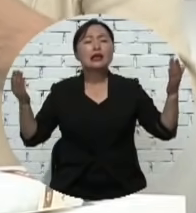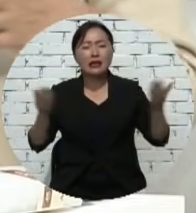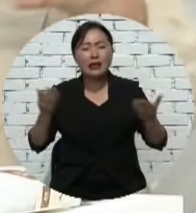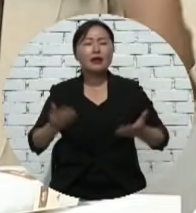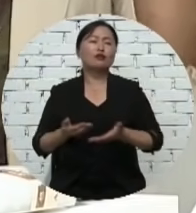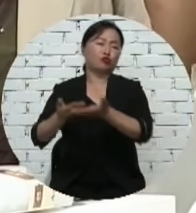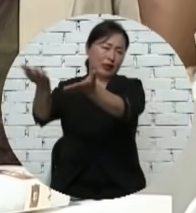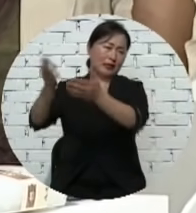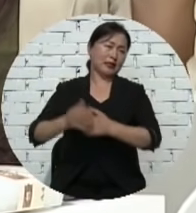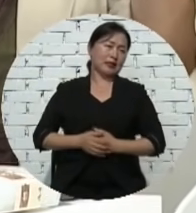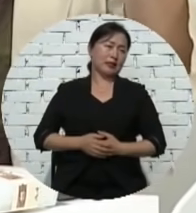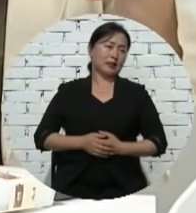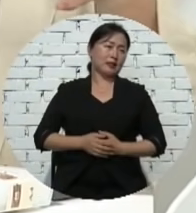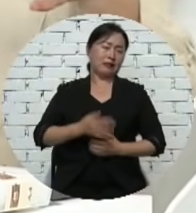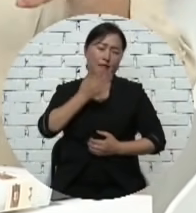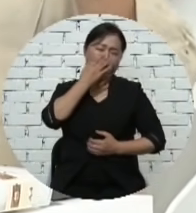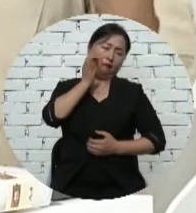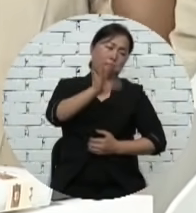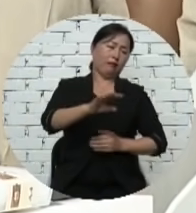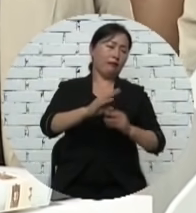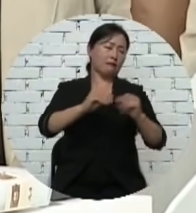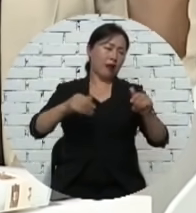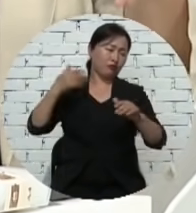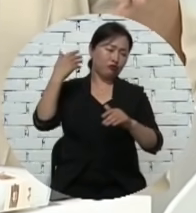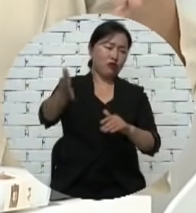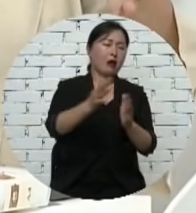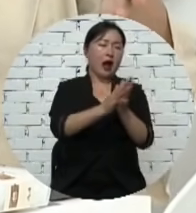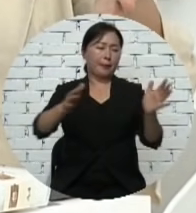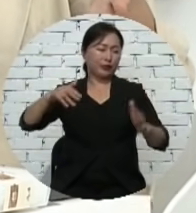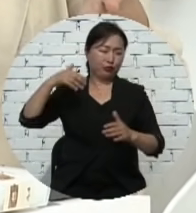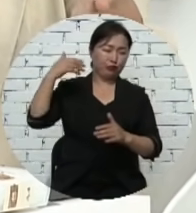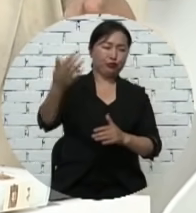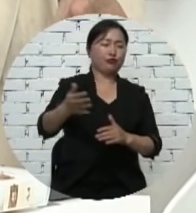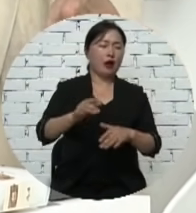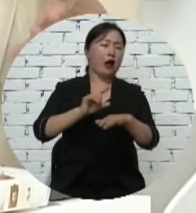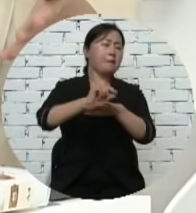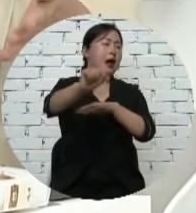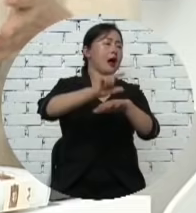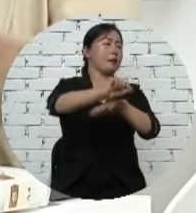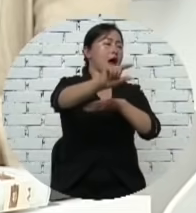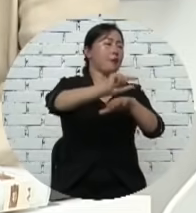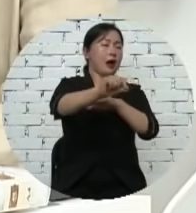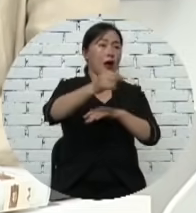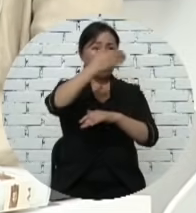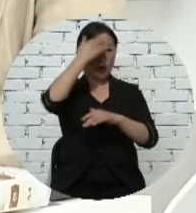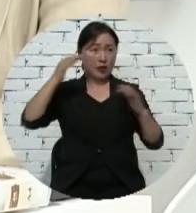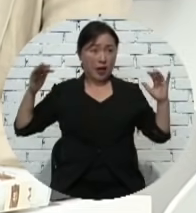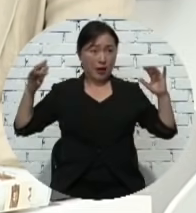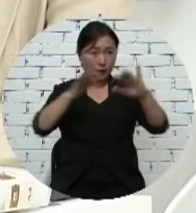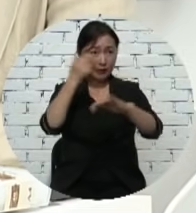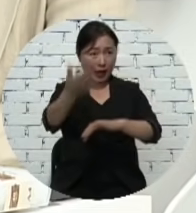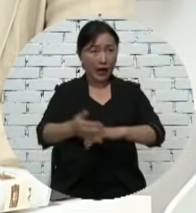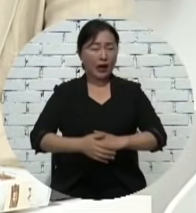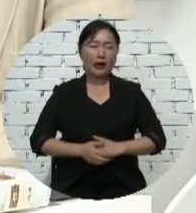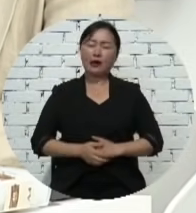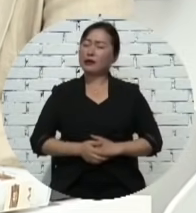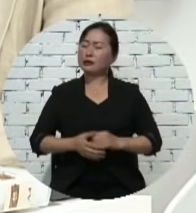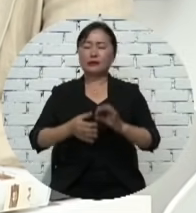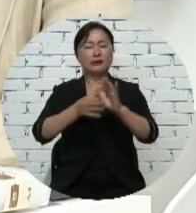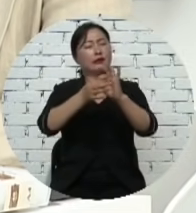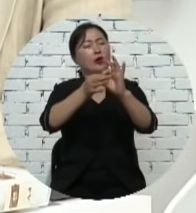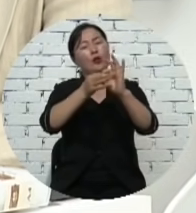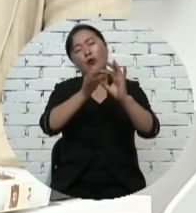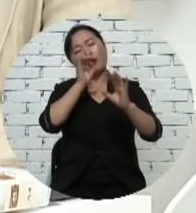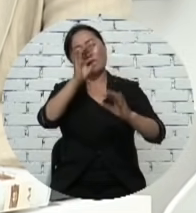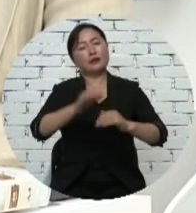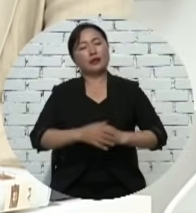해주어야지 청년들은 무조건 땅을 주고 뭐 아파트를 교회에다 해준다고 해서 됩니까? 청년들은 4차 이게 연결되는 산업, 건데요.